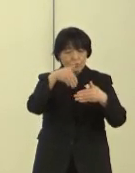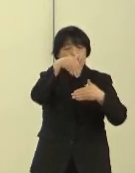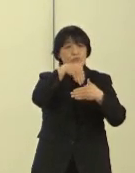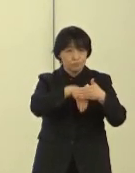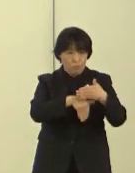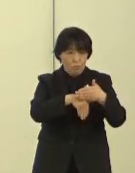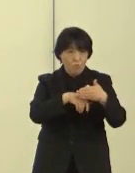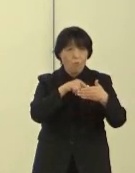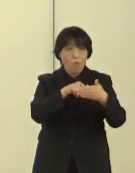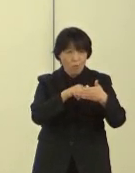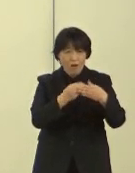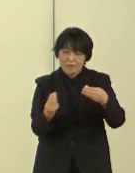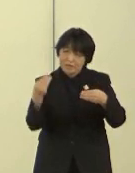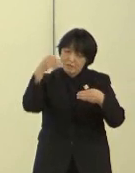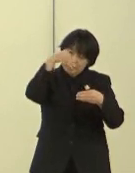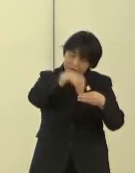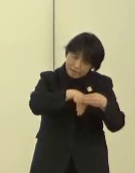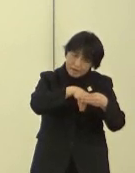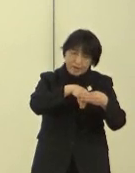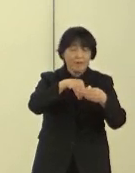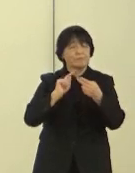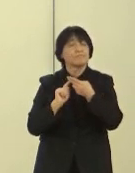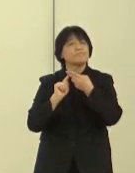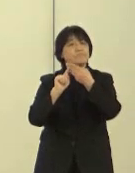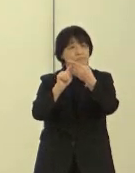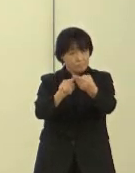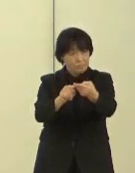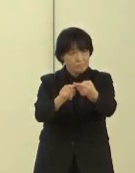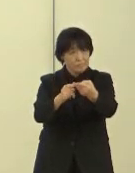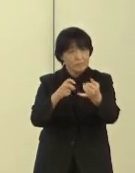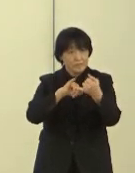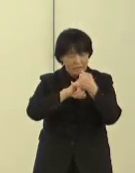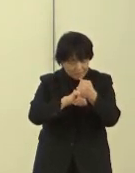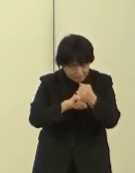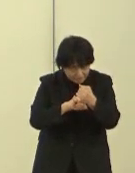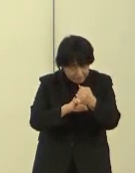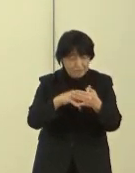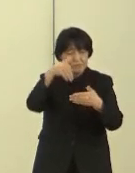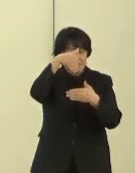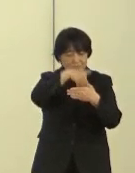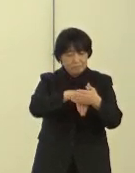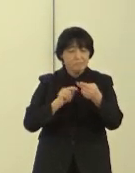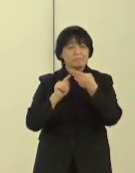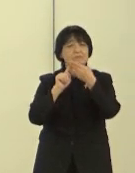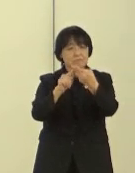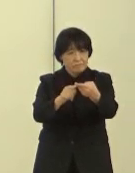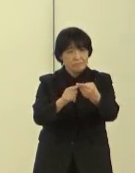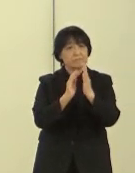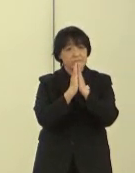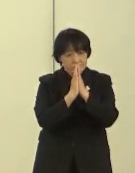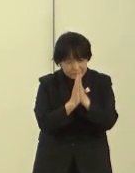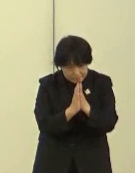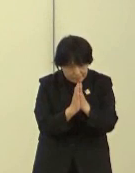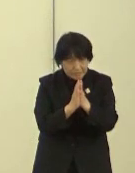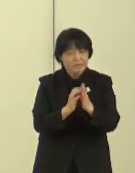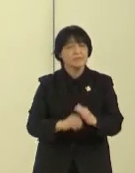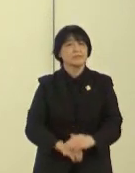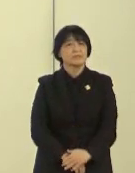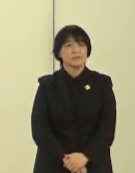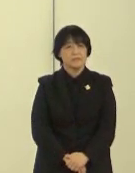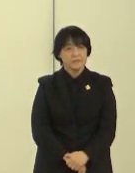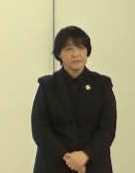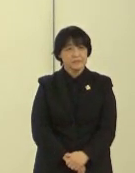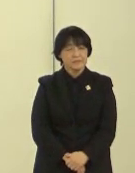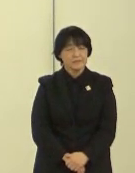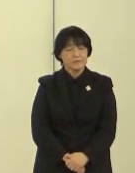で必ず郵送で、返送をいただきたいと、このことを改めてお願いを申し上げたいというふうに